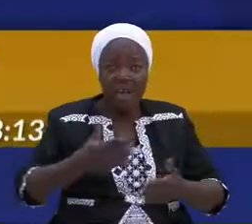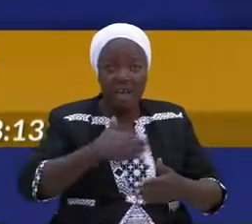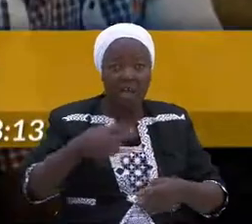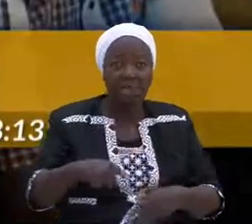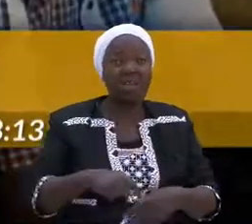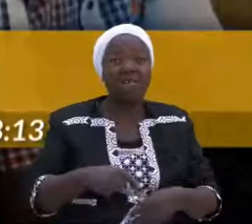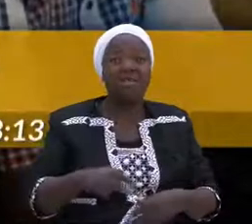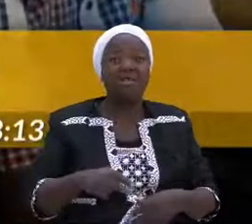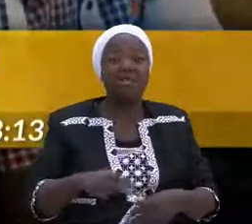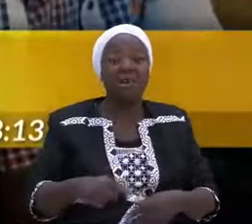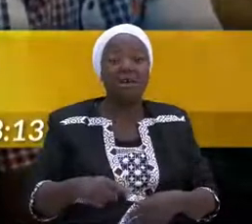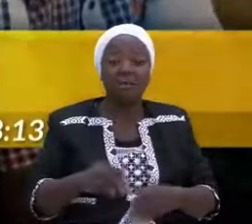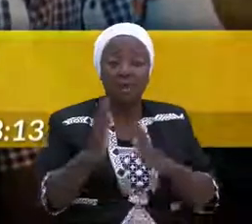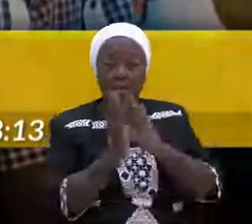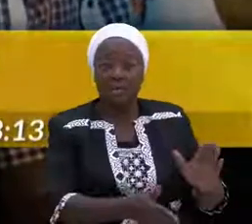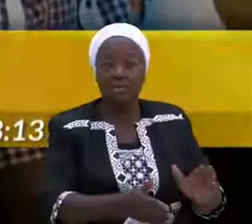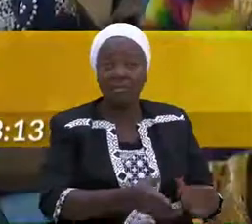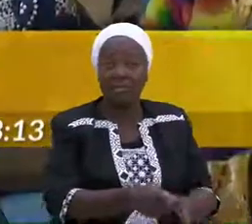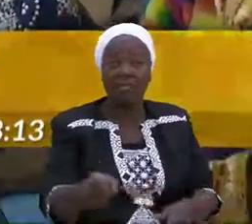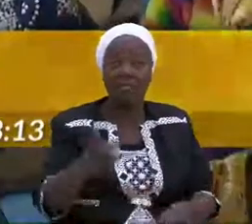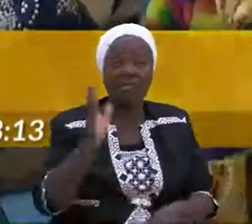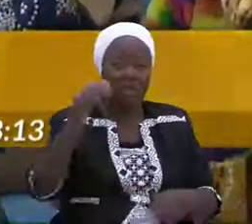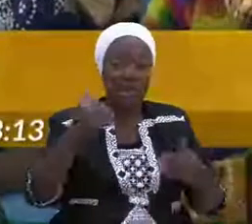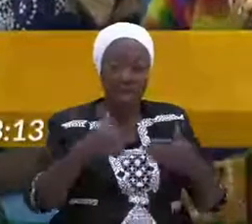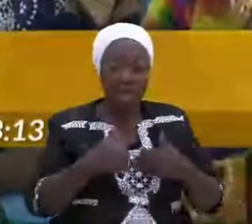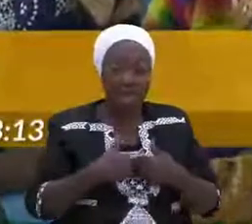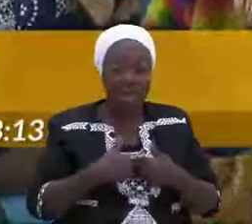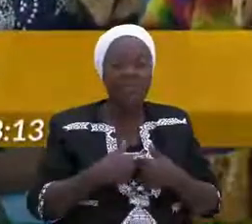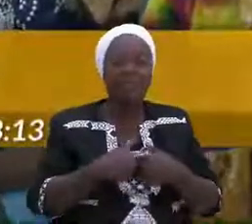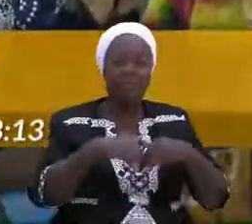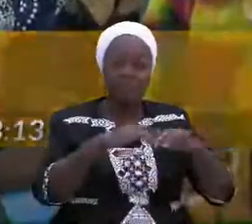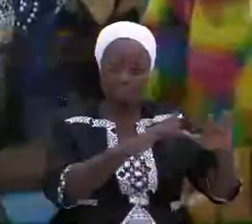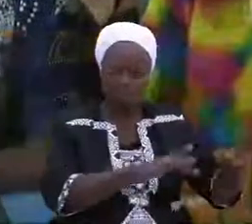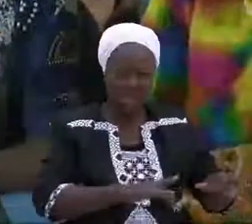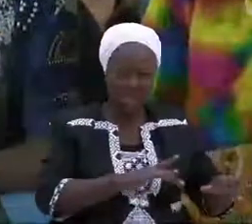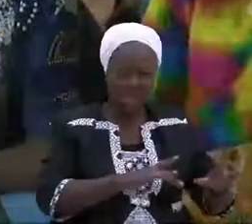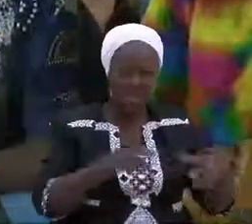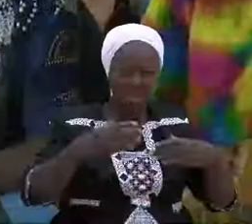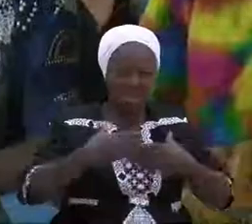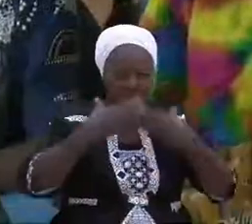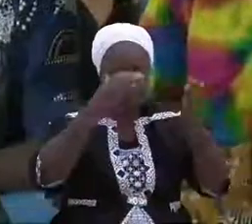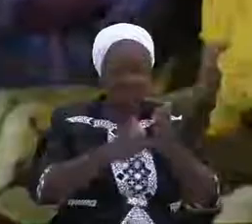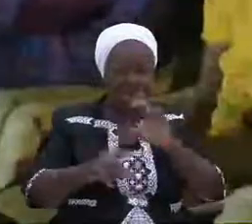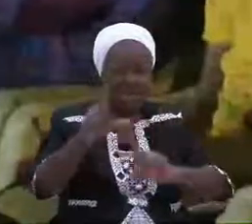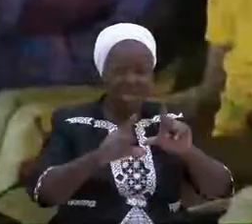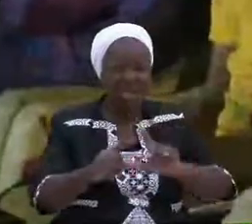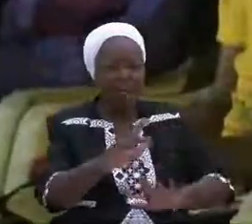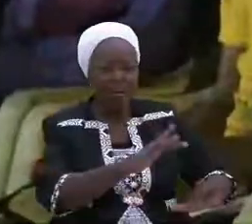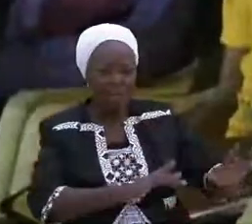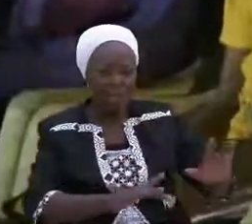obtient miséricorde. Miséricorde. Miséricorde. Pour